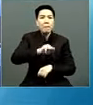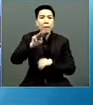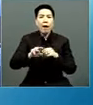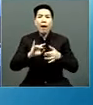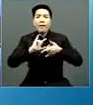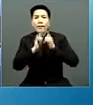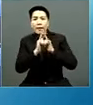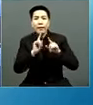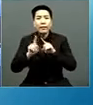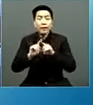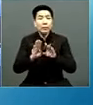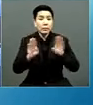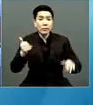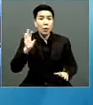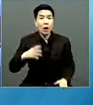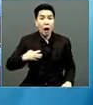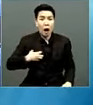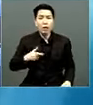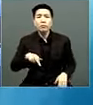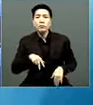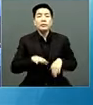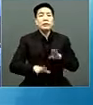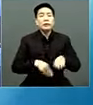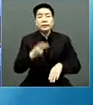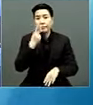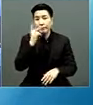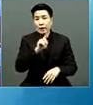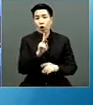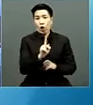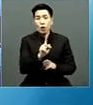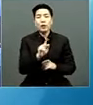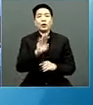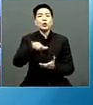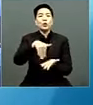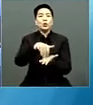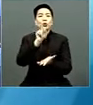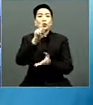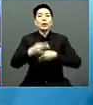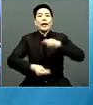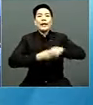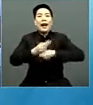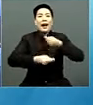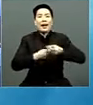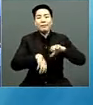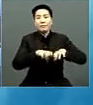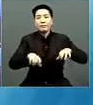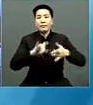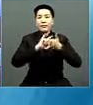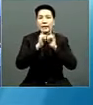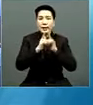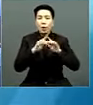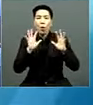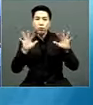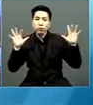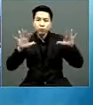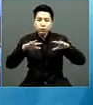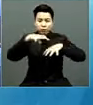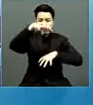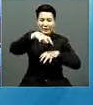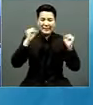ครับกลุ่มขอนี้คืออะไรบ้างศูนย์การค้าห้างสรรพสินค้าคอมมูนิตี้ม